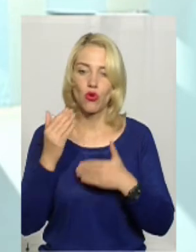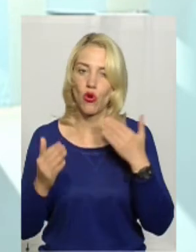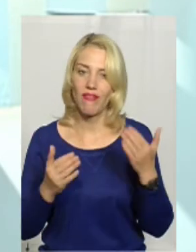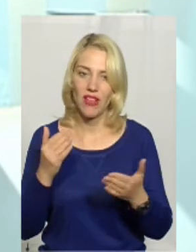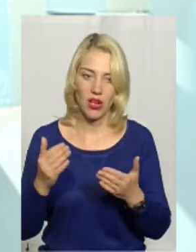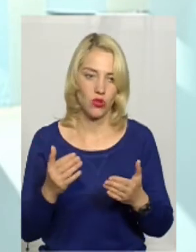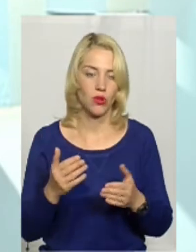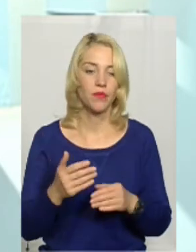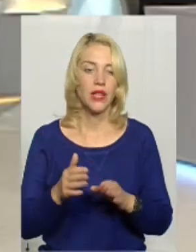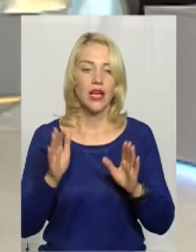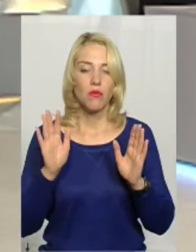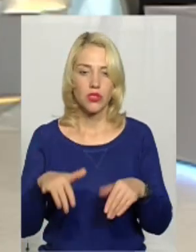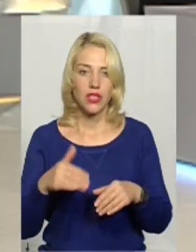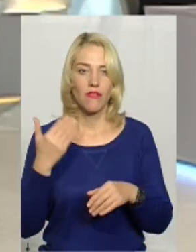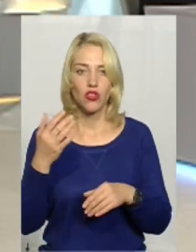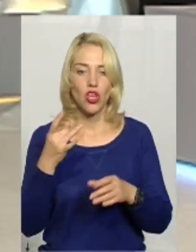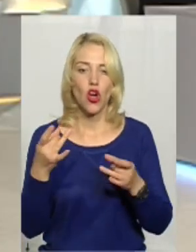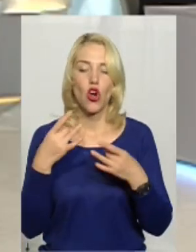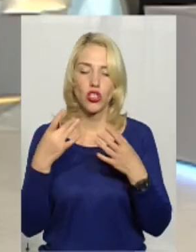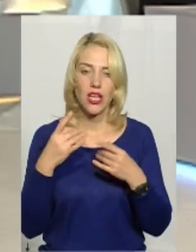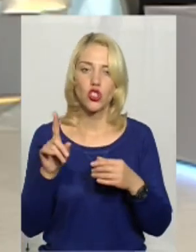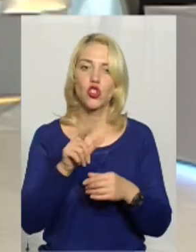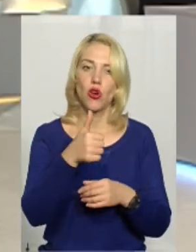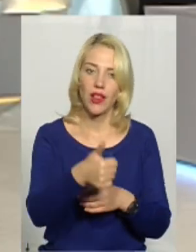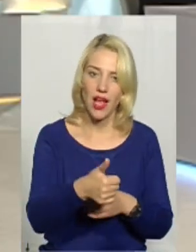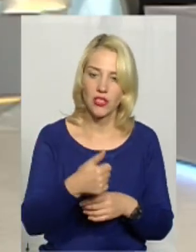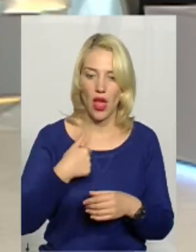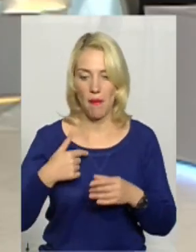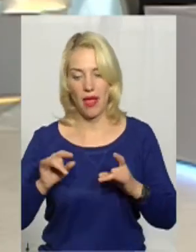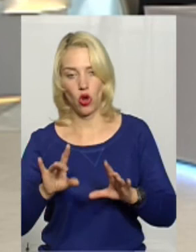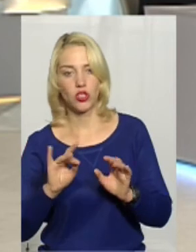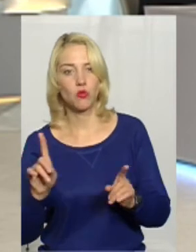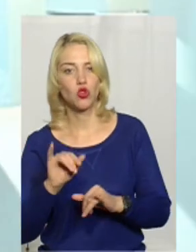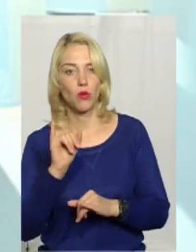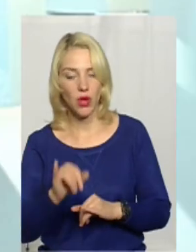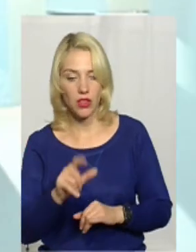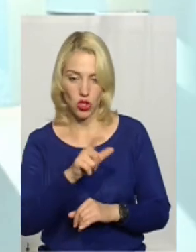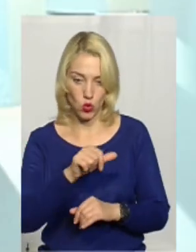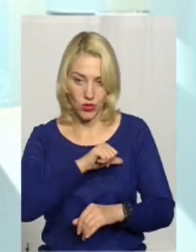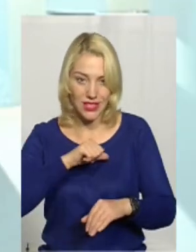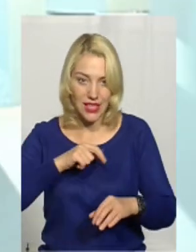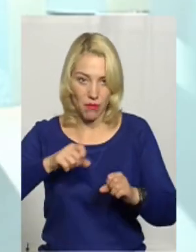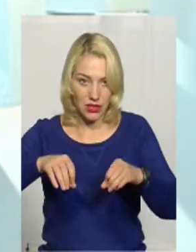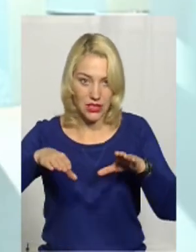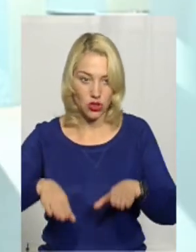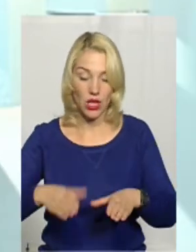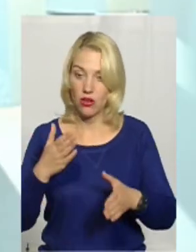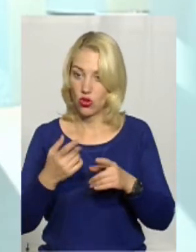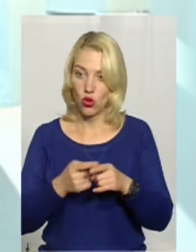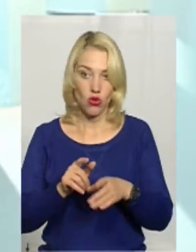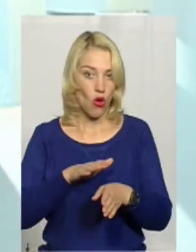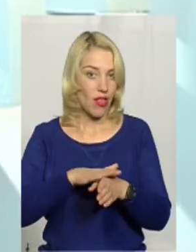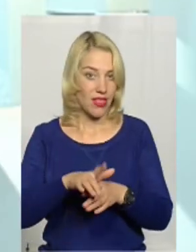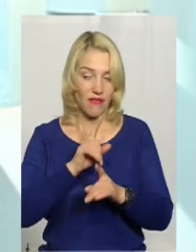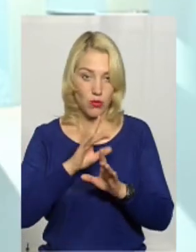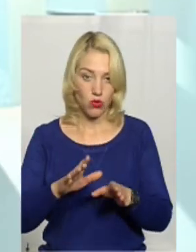розкажуть, що класно буде від ринку землі, а ми розкажемо, що погано. І люди після цього виберуть, як воно має бути. Якщо з цього не відбудеться, ну,